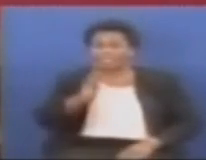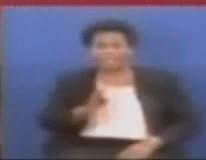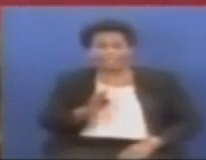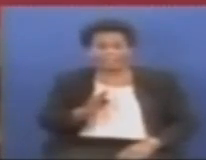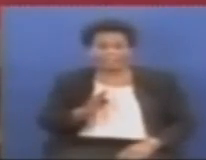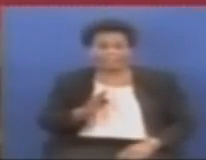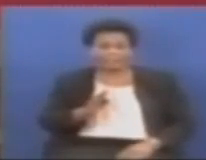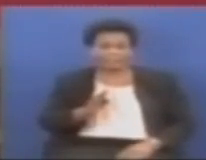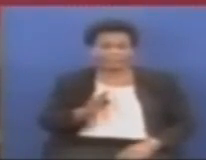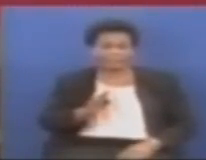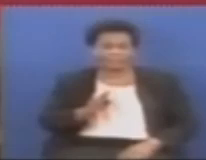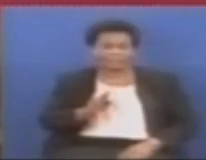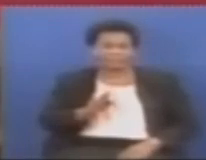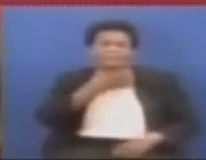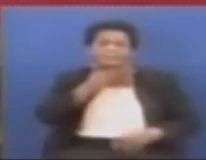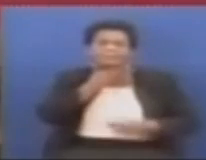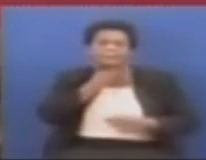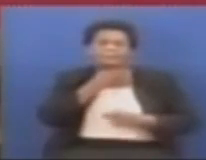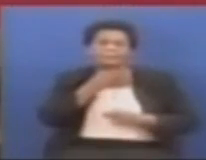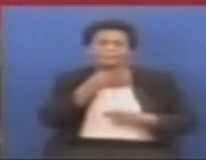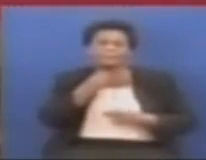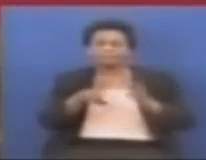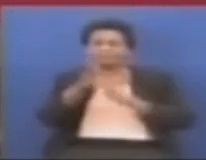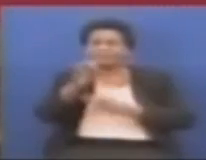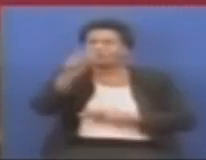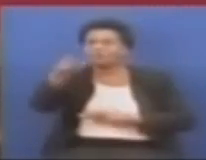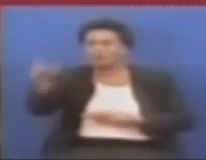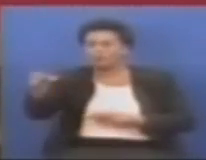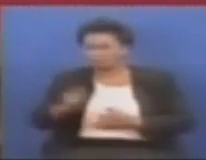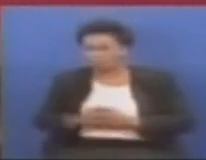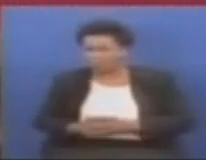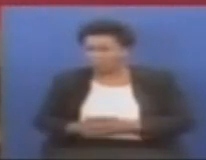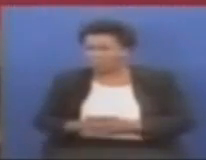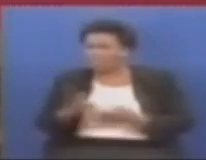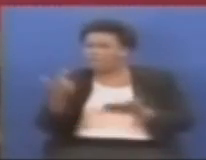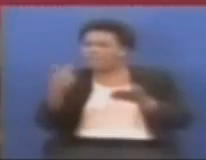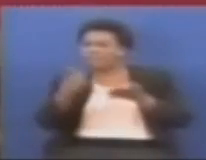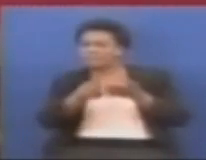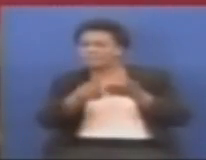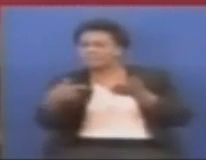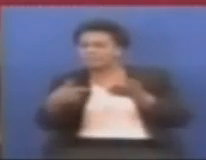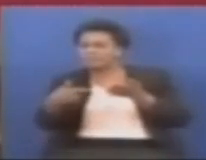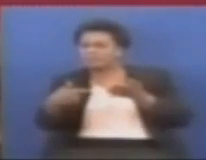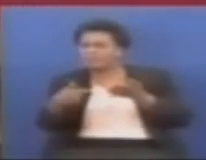Nimeulizaje? Tayari hili la pili nimeulizaje?